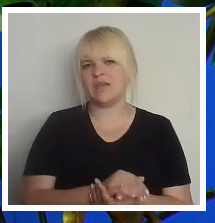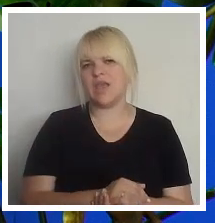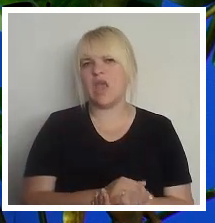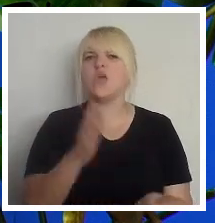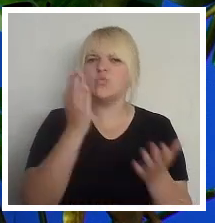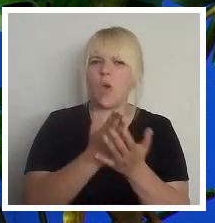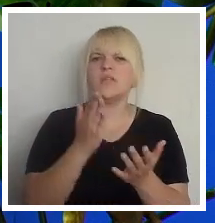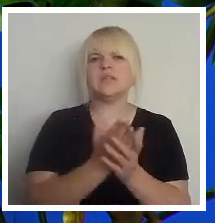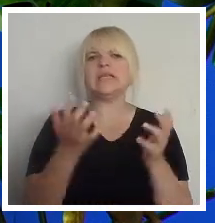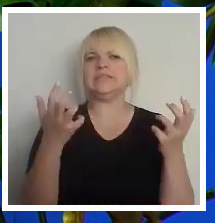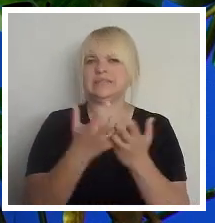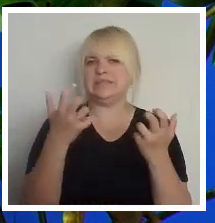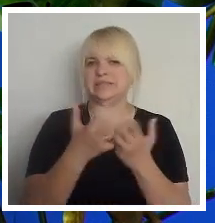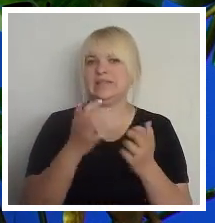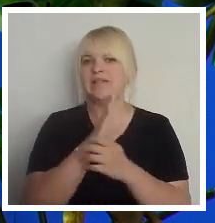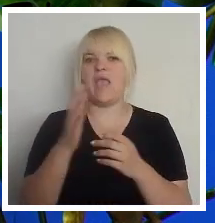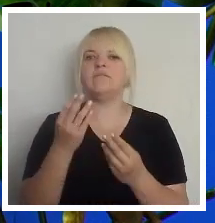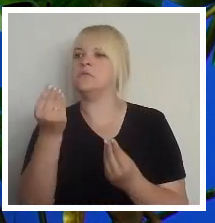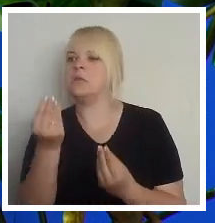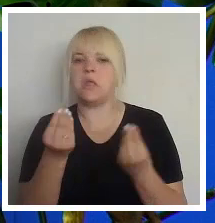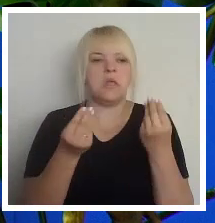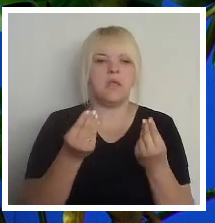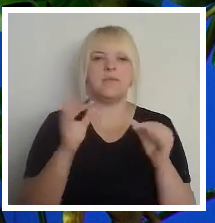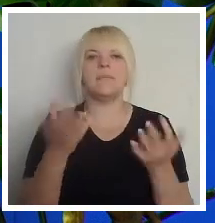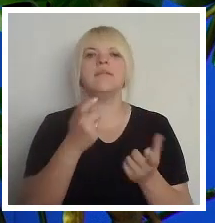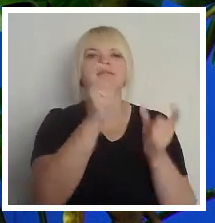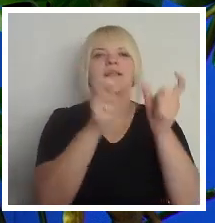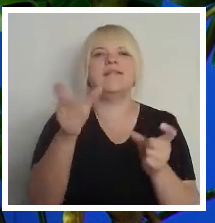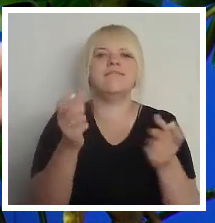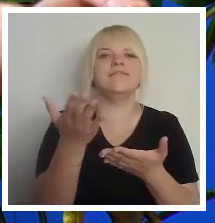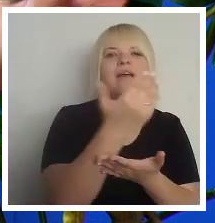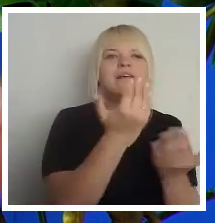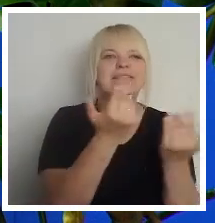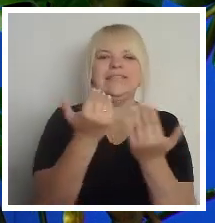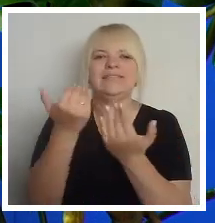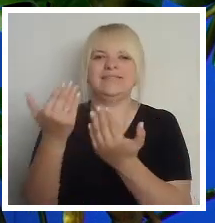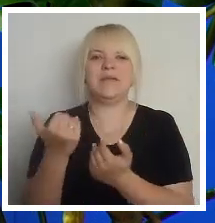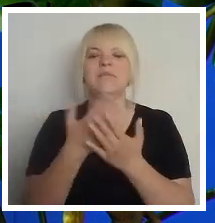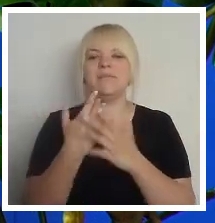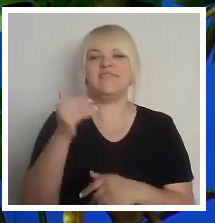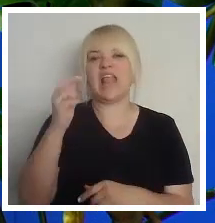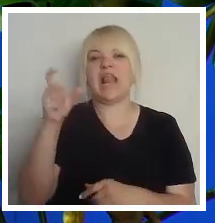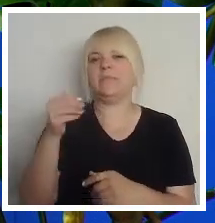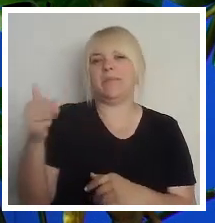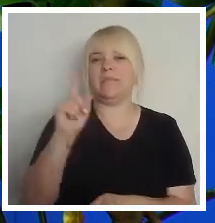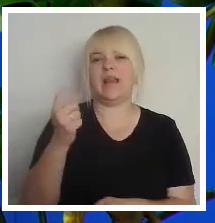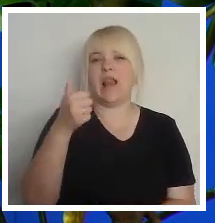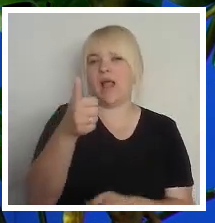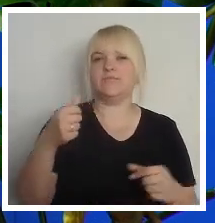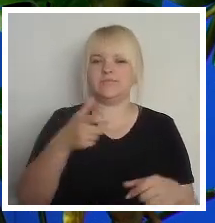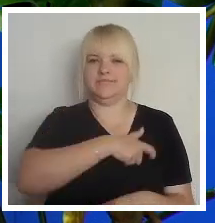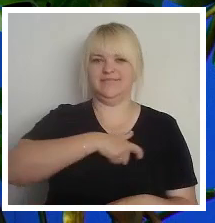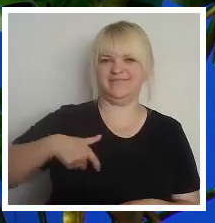notiek cīņa ne jau par maciņu, bet par galvā. Nu, attiecīgi, ir Filipam ir labs uzraksts uz